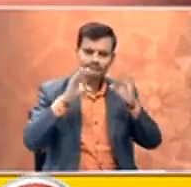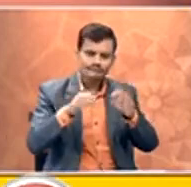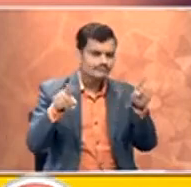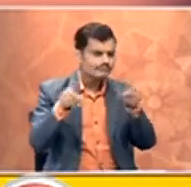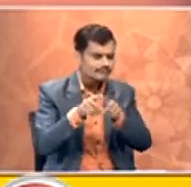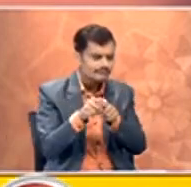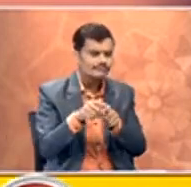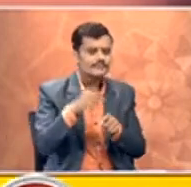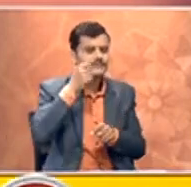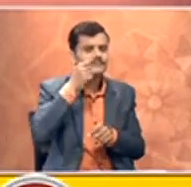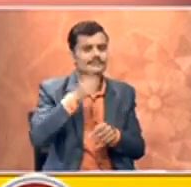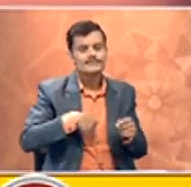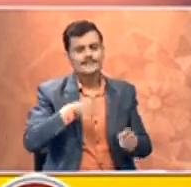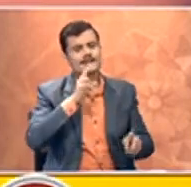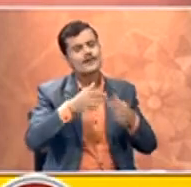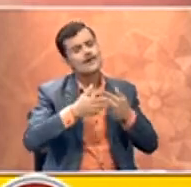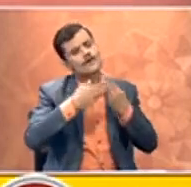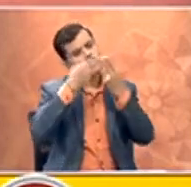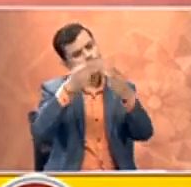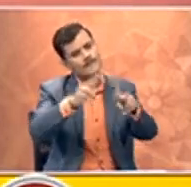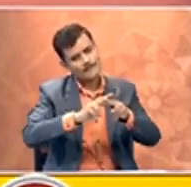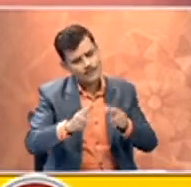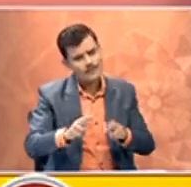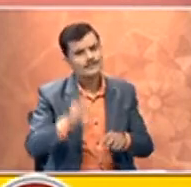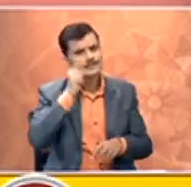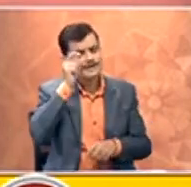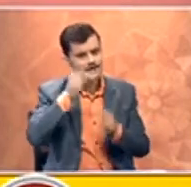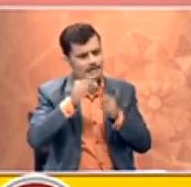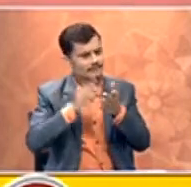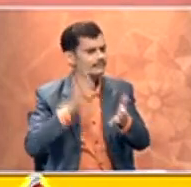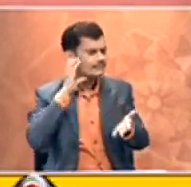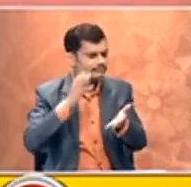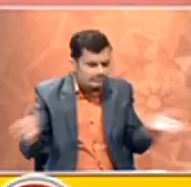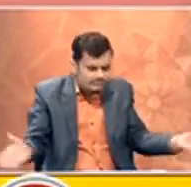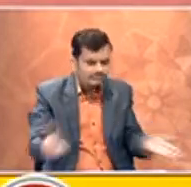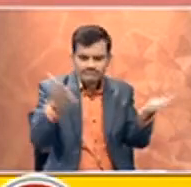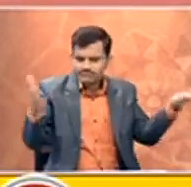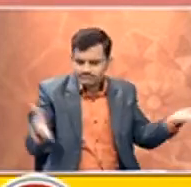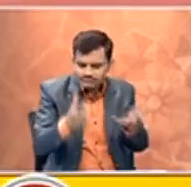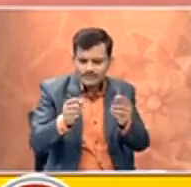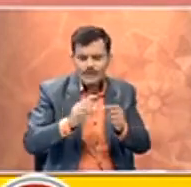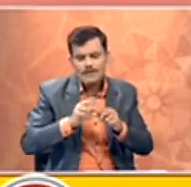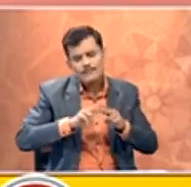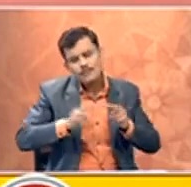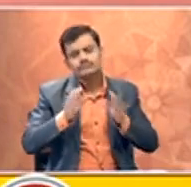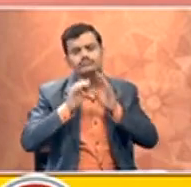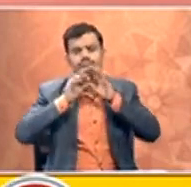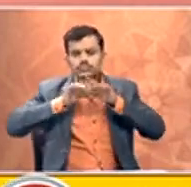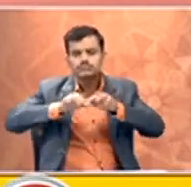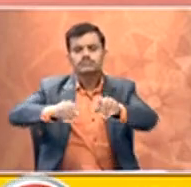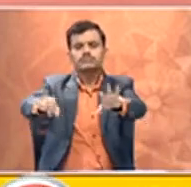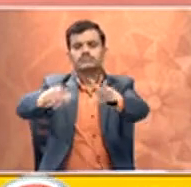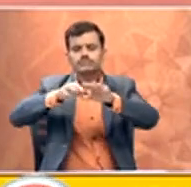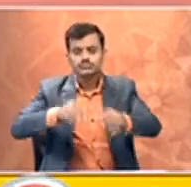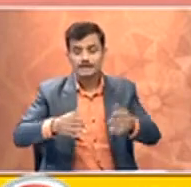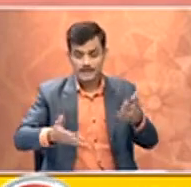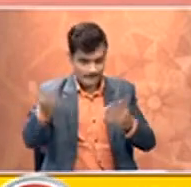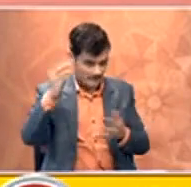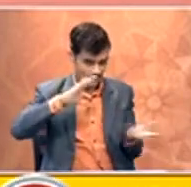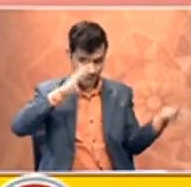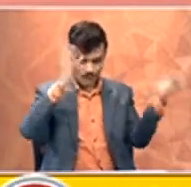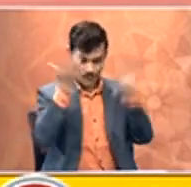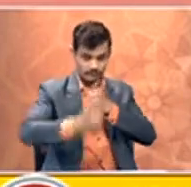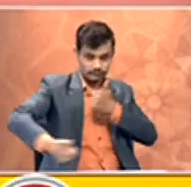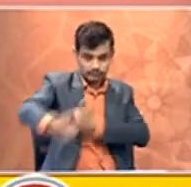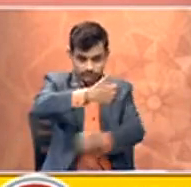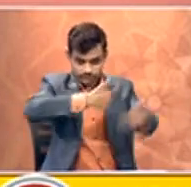सबको बताती हूँ कि आप मतलब इतना मोटिवेट करते हैं हम लोग को। सच में सर बहुत अच्छा लग रहा है, क्योंकि वर्ल्ड यूनिवर्सिटी जैसे खेल्स को इंडिया